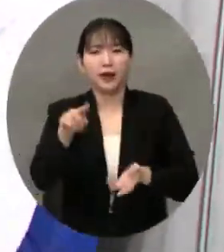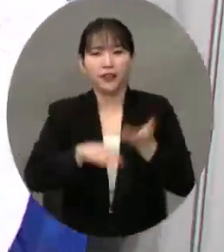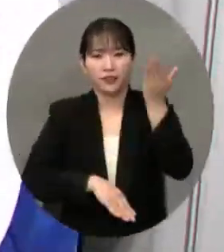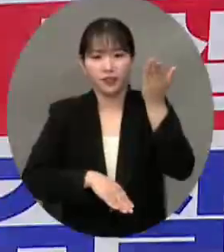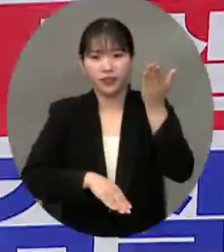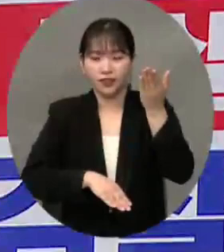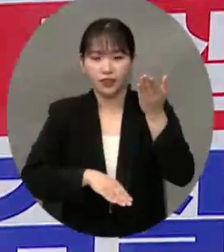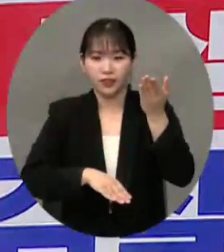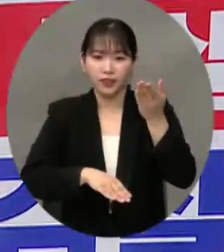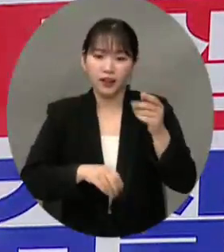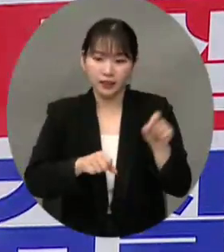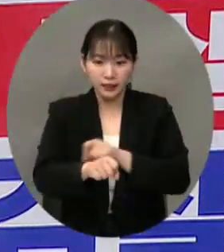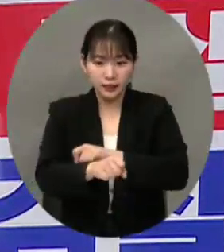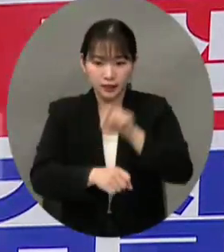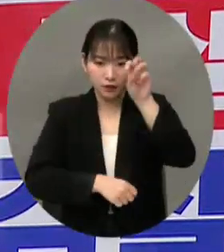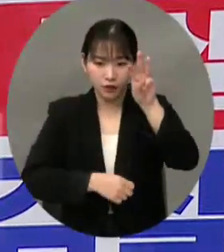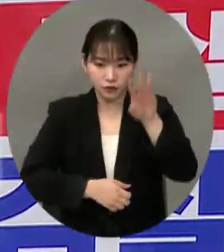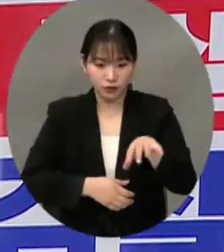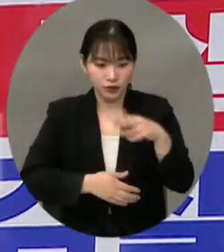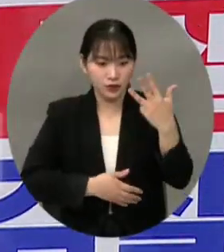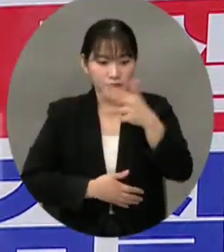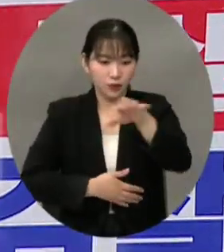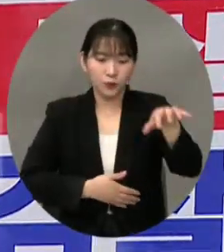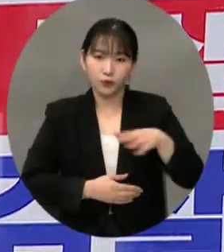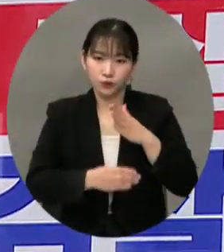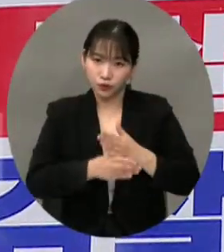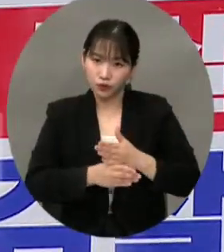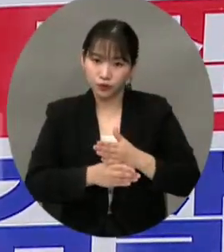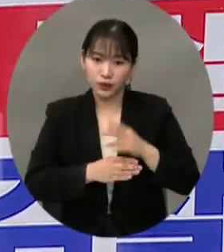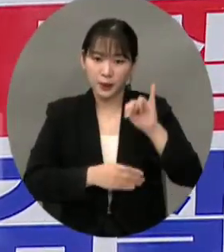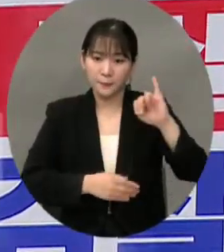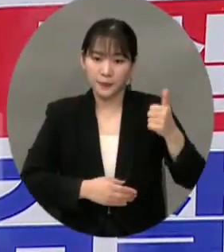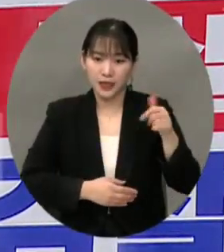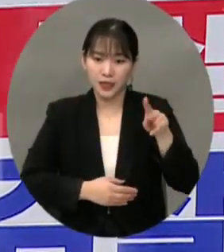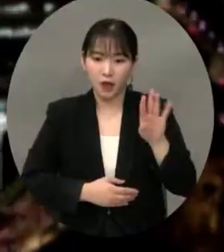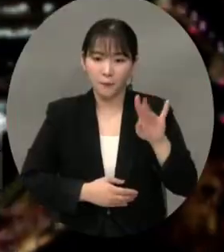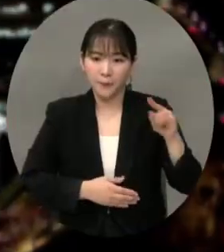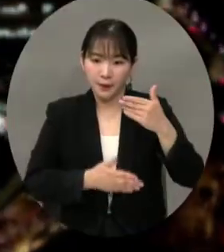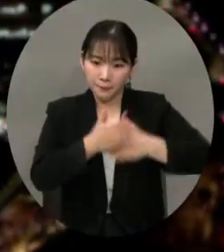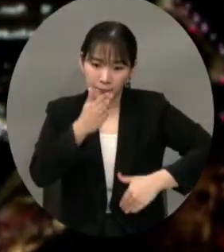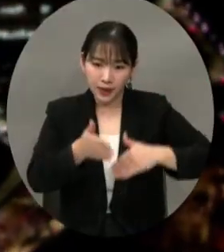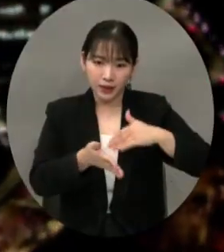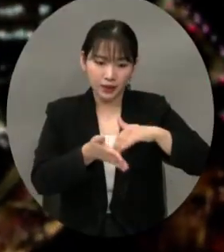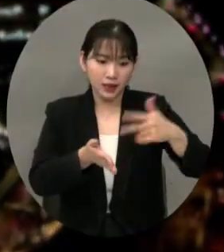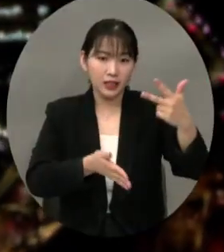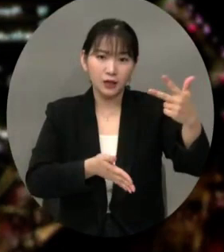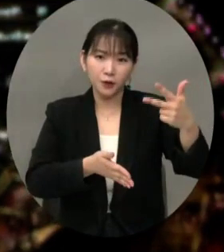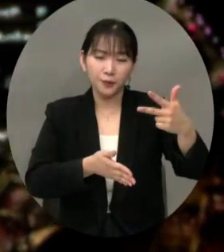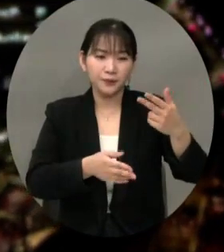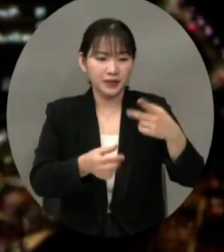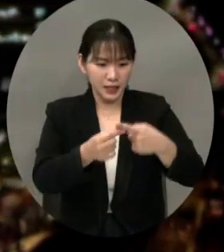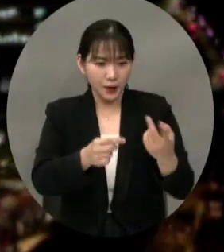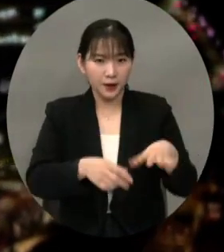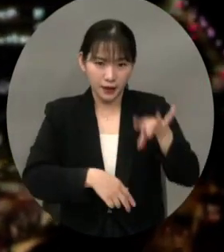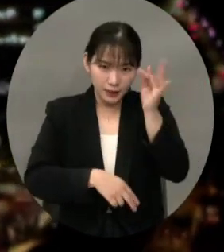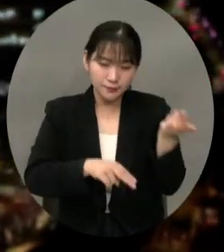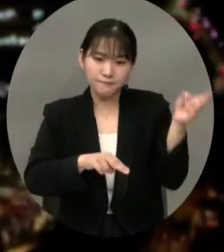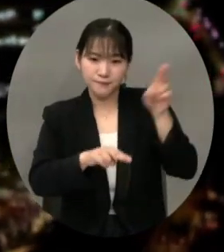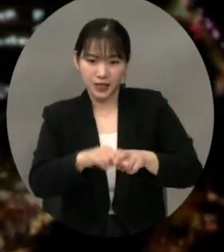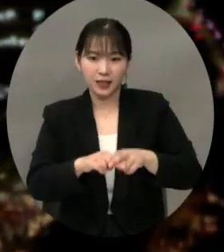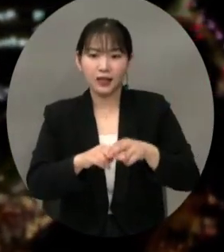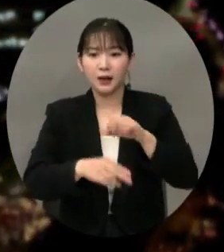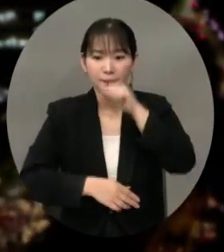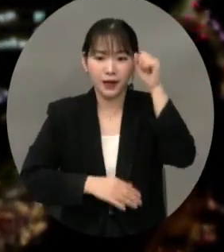넘습니다. 특히 광주는 8개 선거구 가운데 민형배 당선인을 제외한 7명이 초선으로 채워졌습니다.